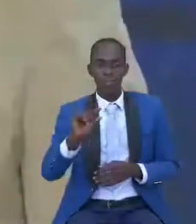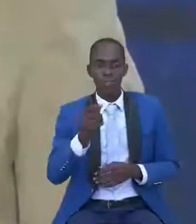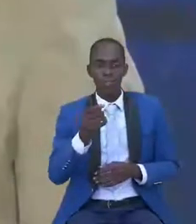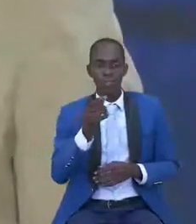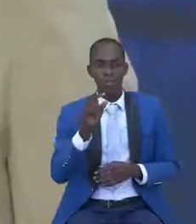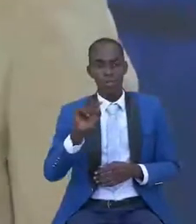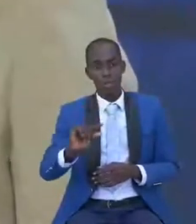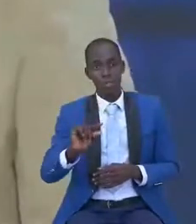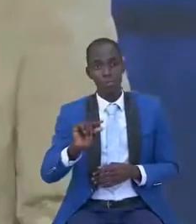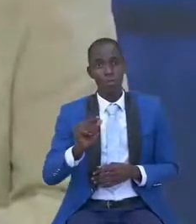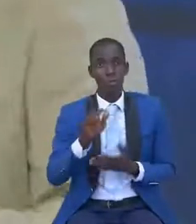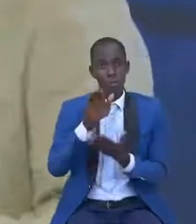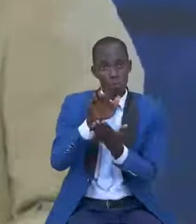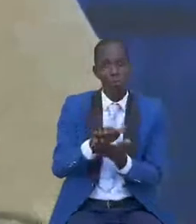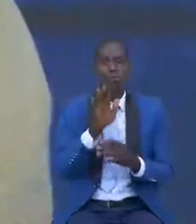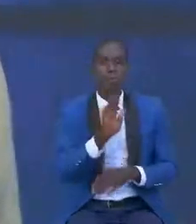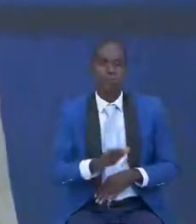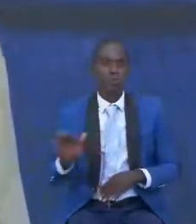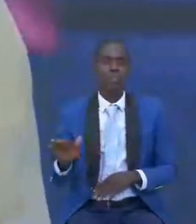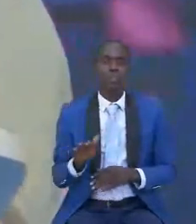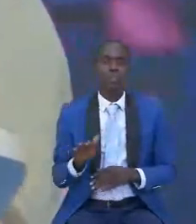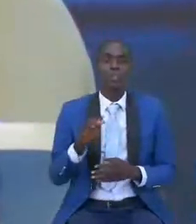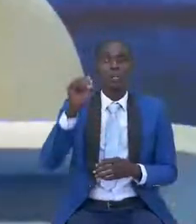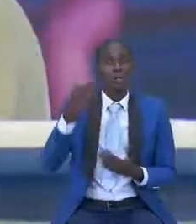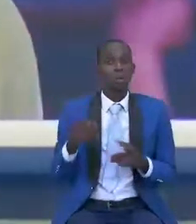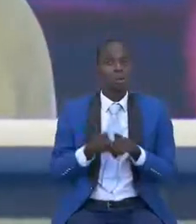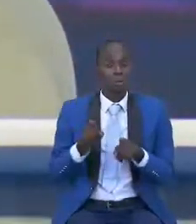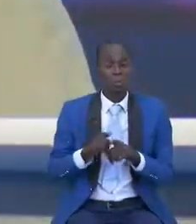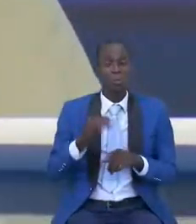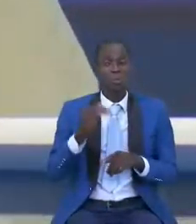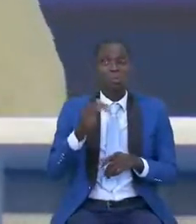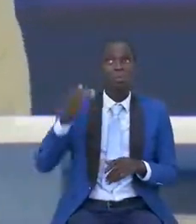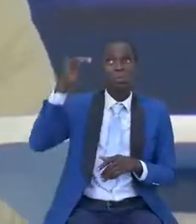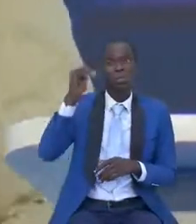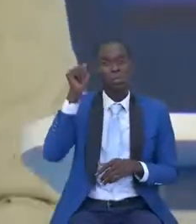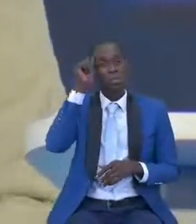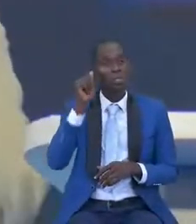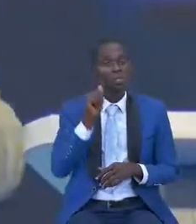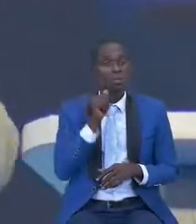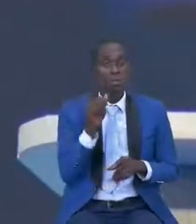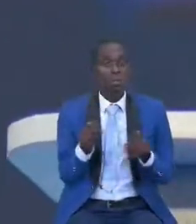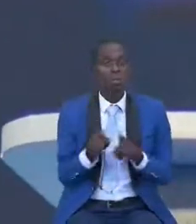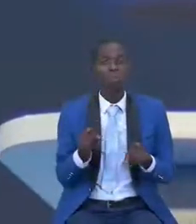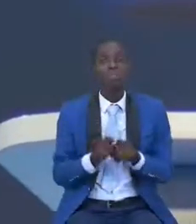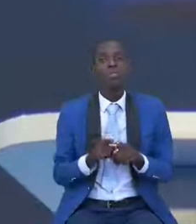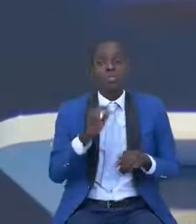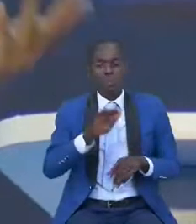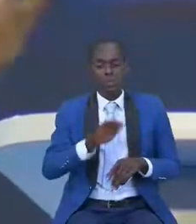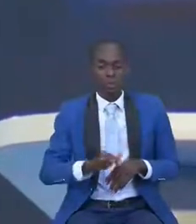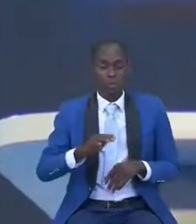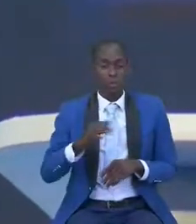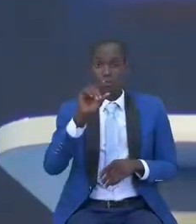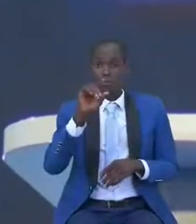Verset 7 dit, petits enfants, jeunes, adultes, petits enfants, ayant la